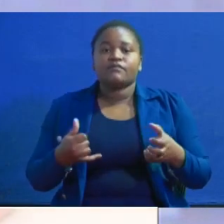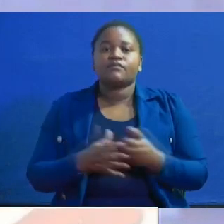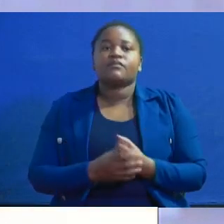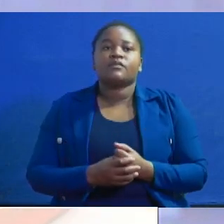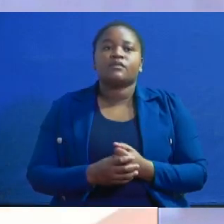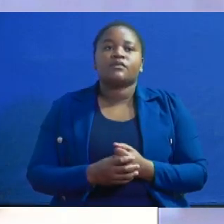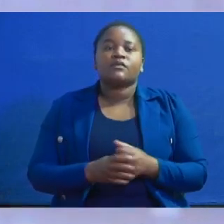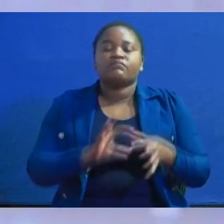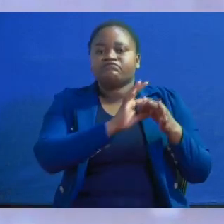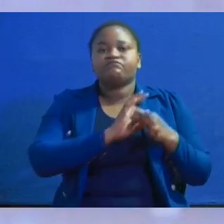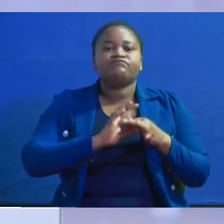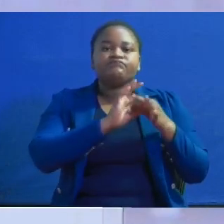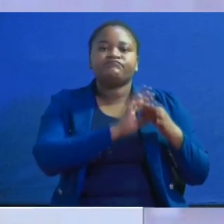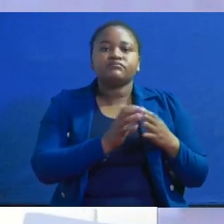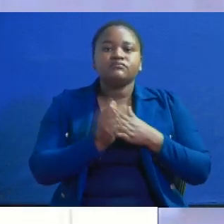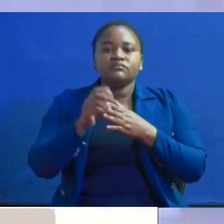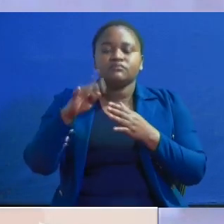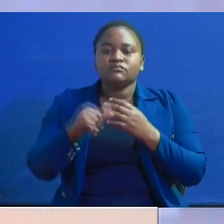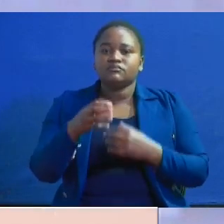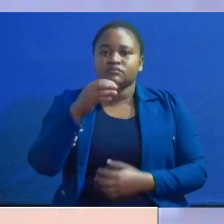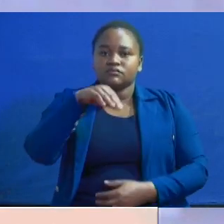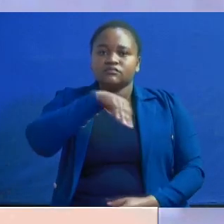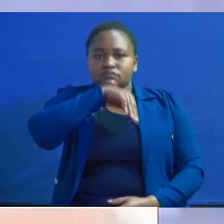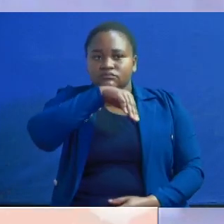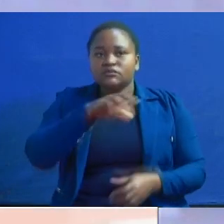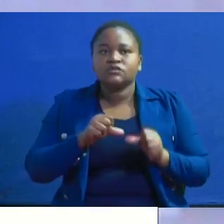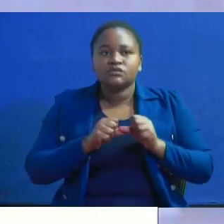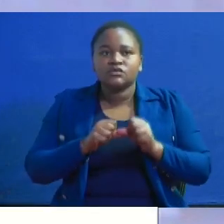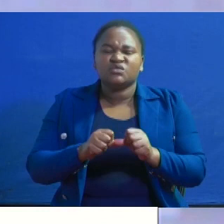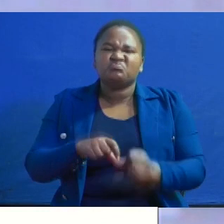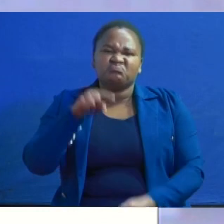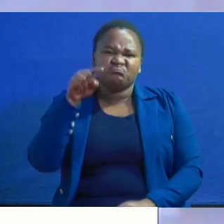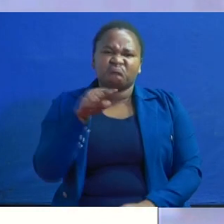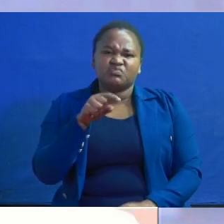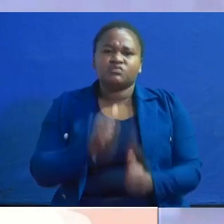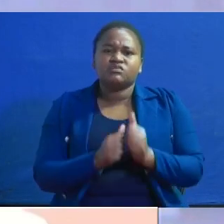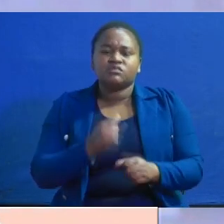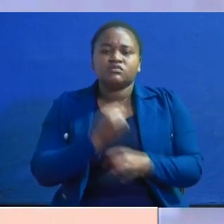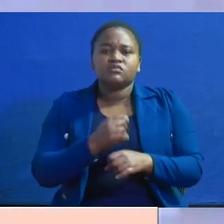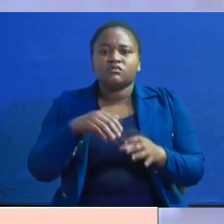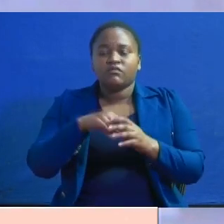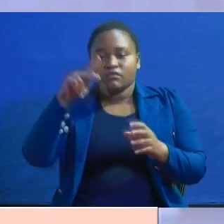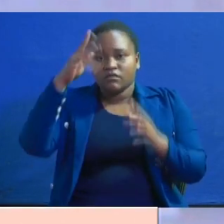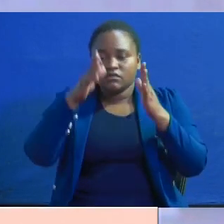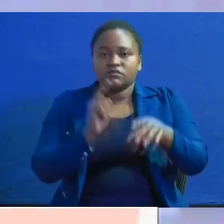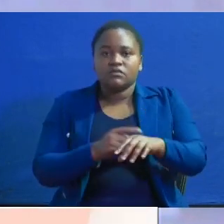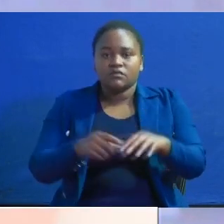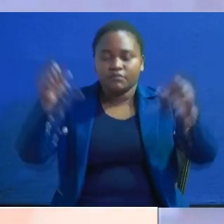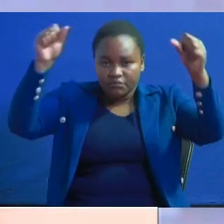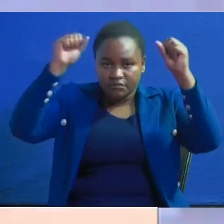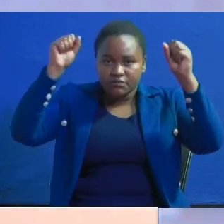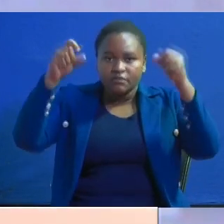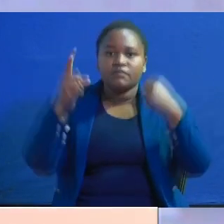na muungano wa Azimio ukiongozwa na Raila Odinga umeendelea kukemea ukatili uliofanywa kwa Wakenya wakati wa maandamano